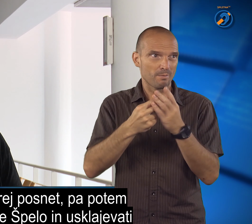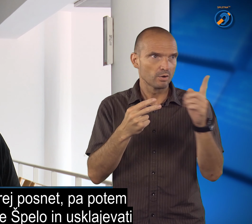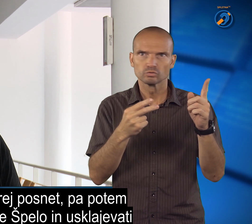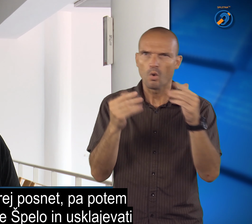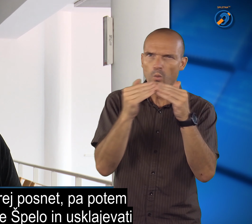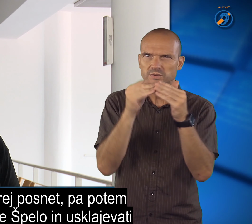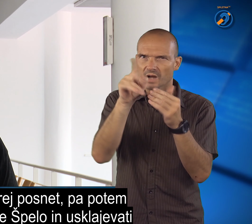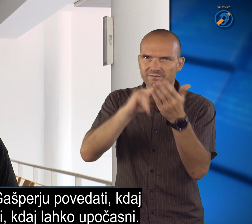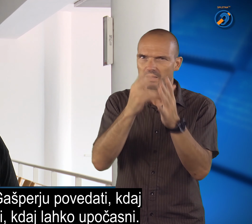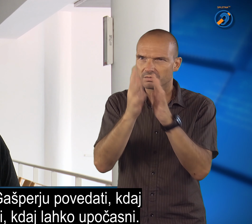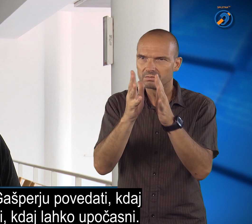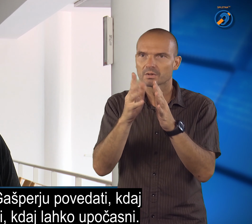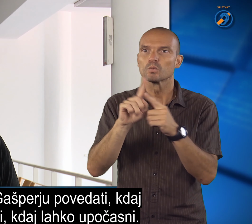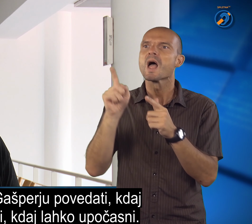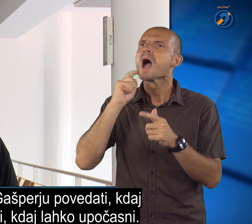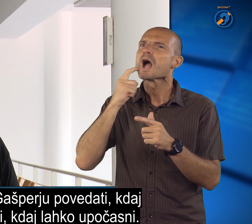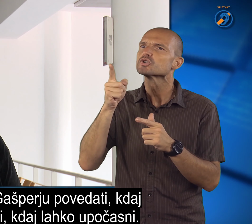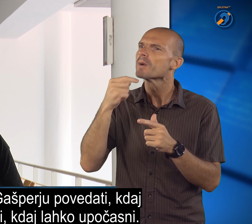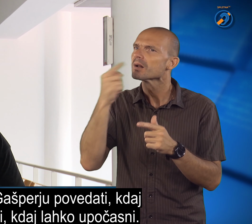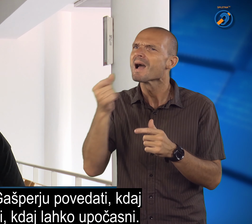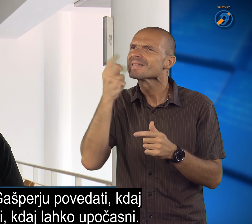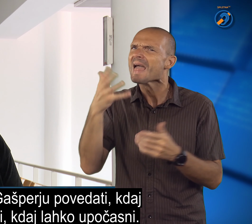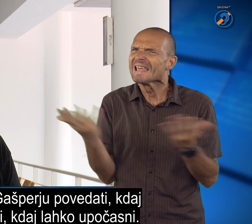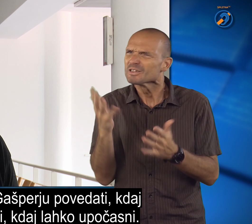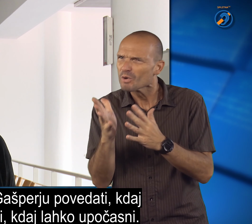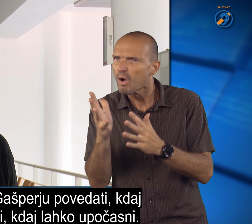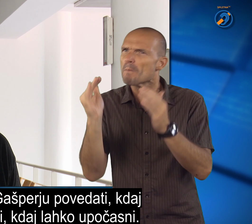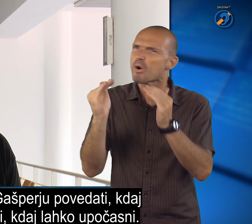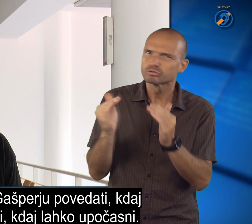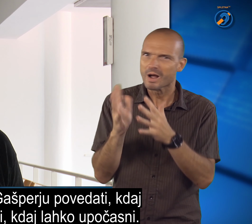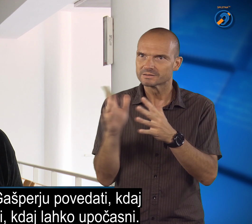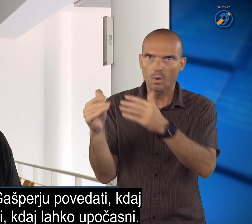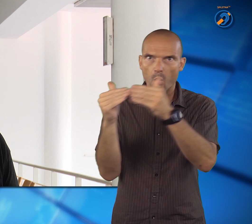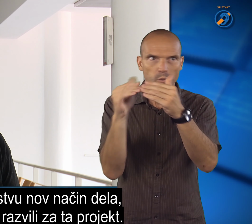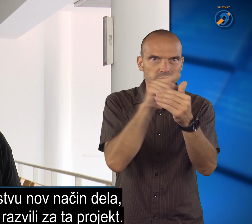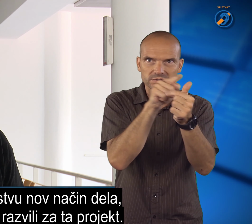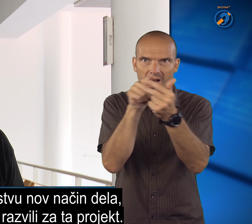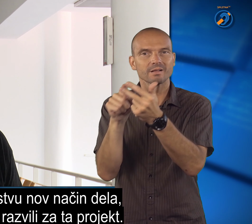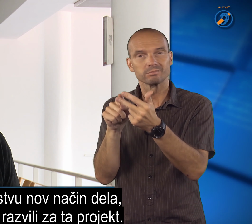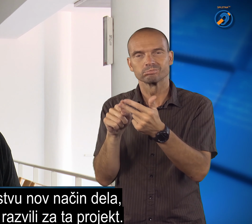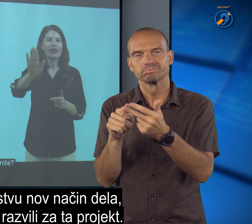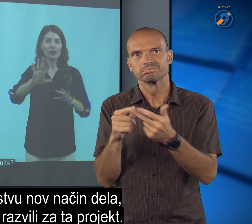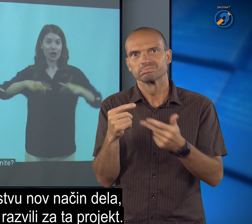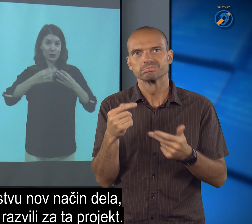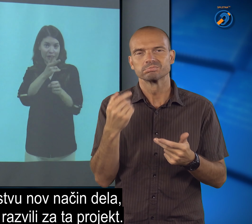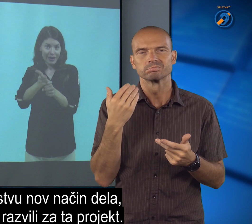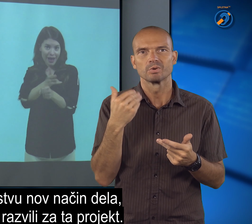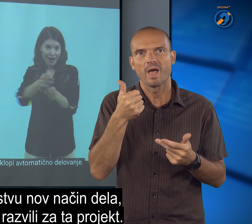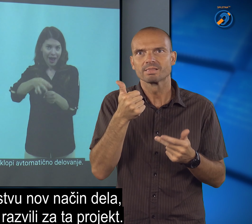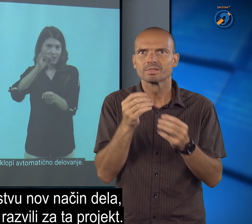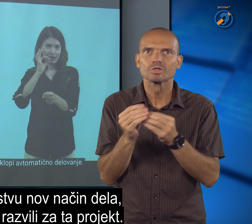istočasno in usklajevati neka hitrost, tudi Gašperju povedati, kdaj mora pohitriti, kdaj se lahko počasni. Tako da to je